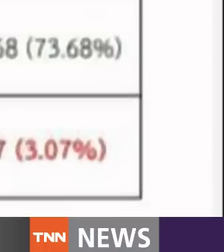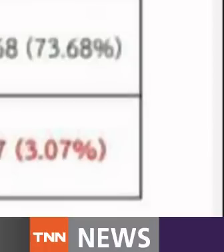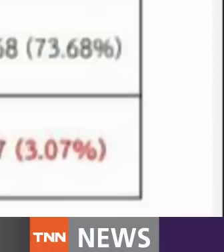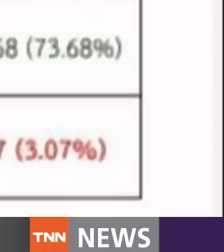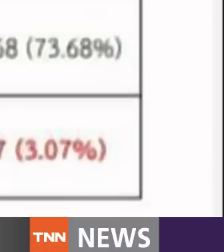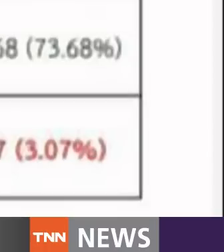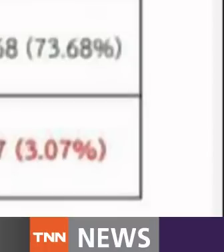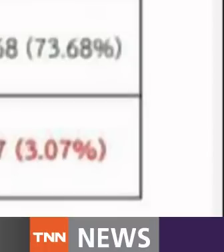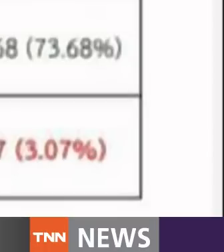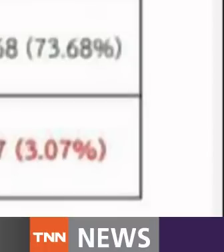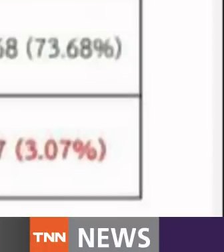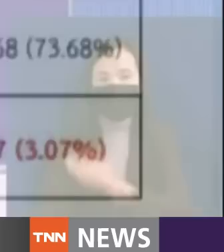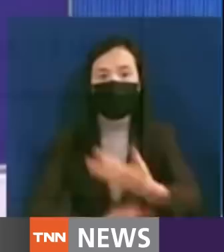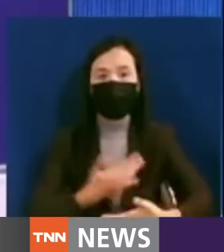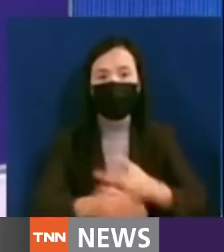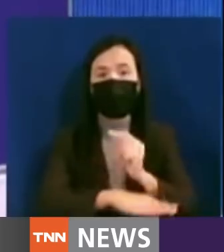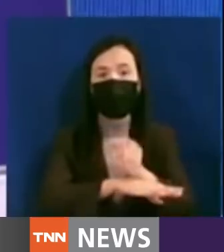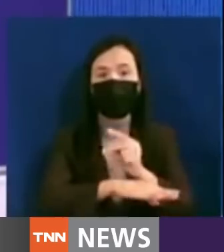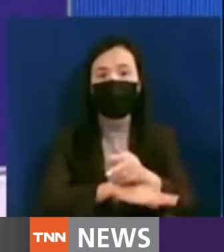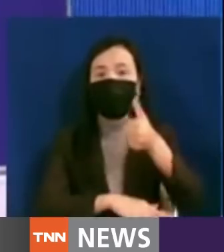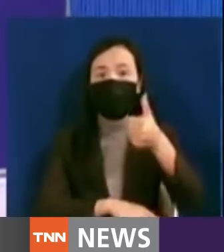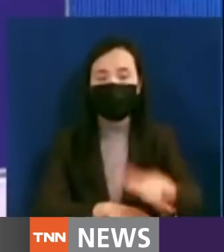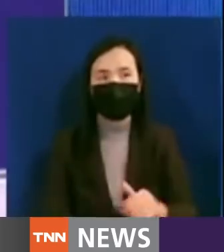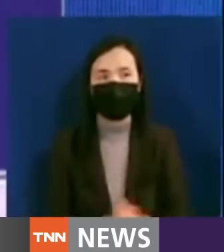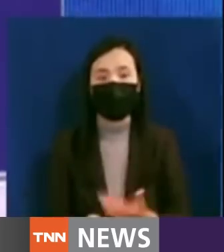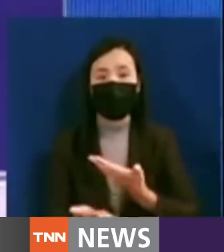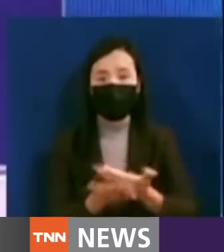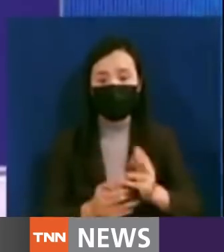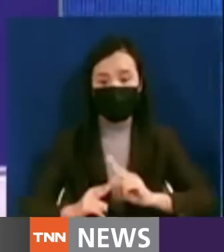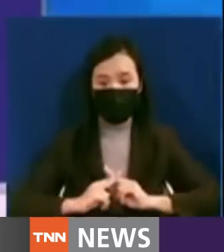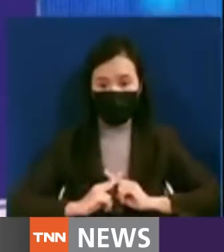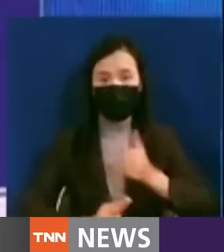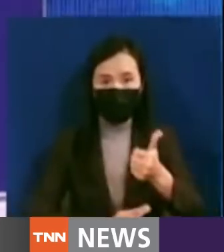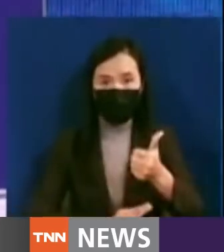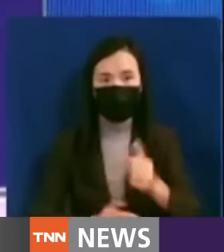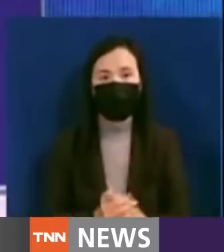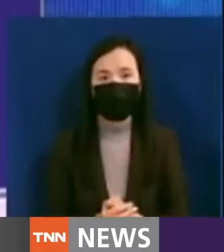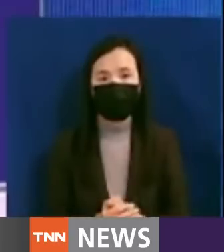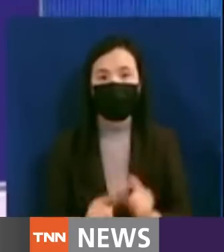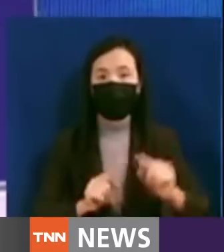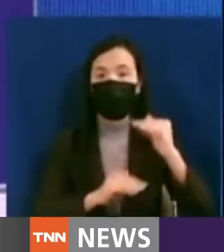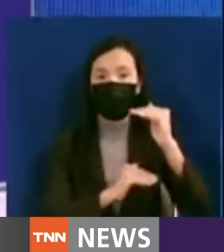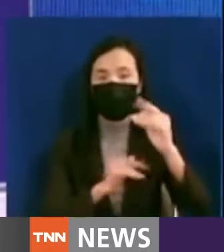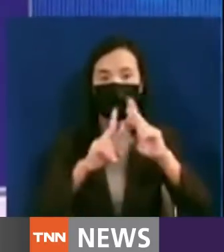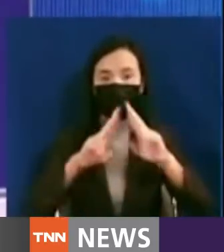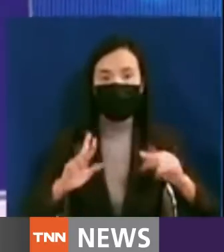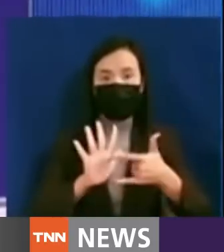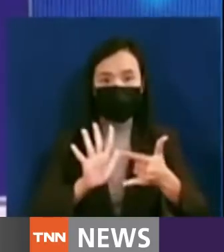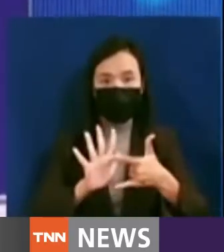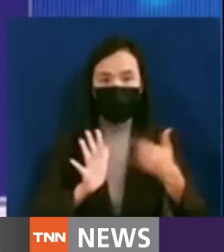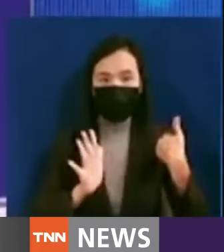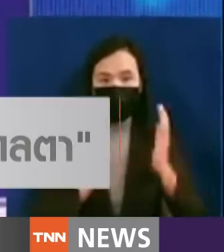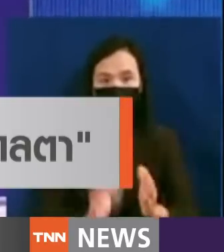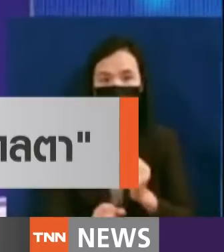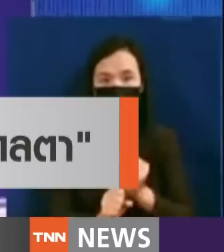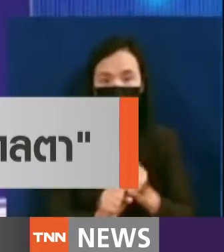นายแพทย์สุภกิจศิริรักษ์อธิบดีกรมวิทยาศาสตร์การแพทย์เปิดเผยว่าผลจากการตรวจสายพันธุ์โควิด-19 ที่พบ